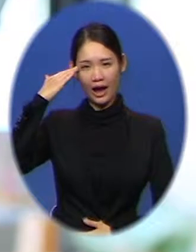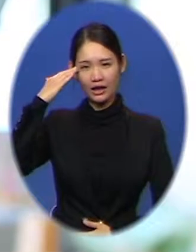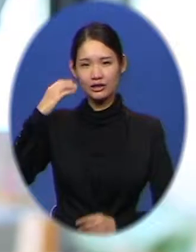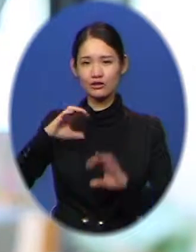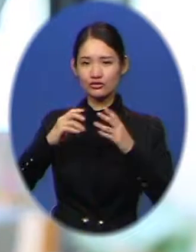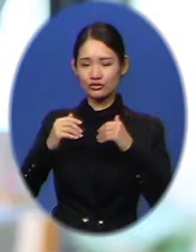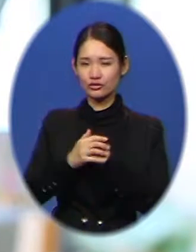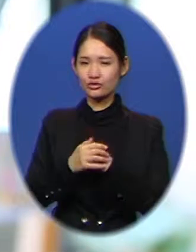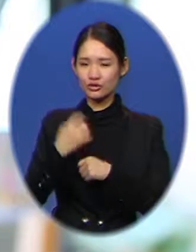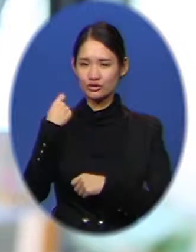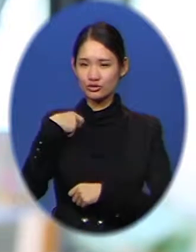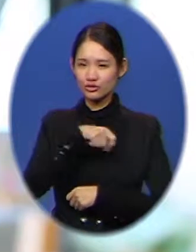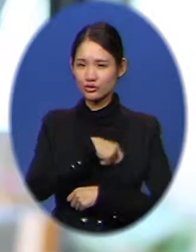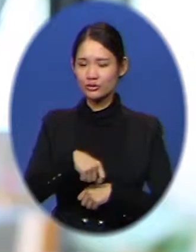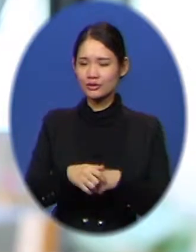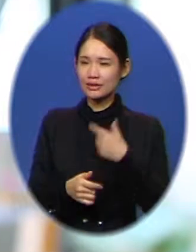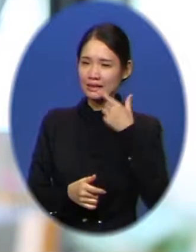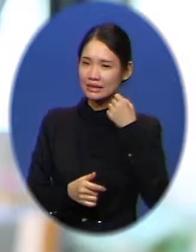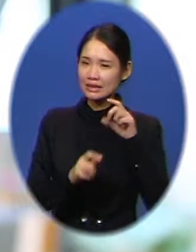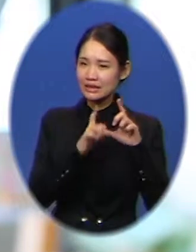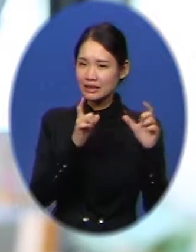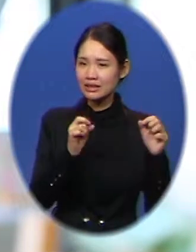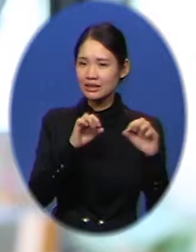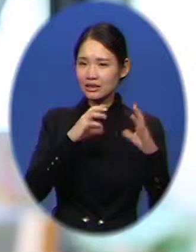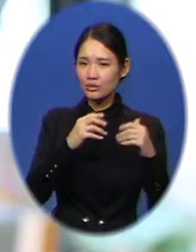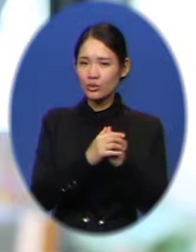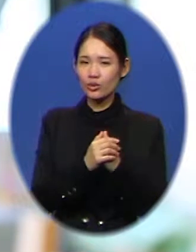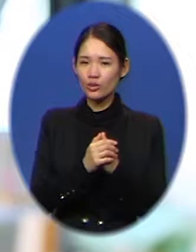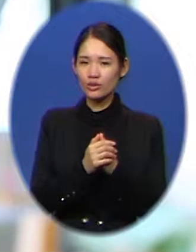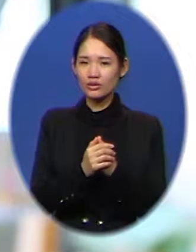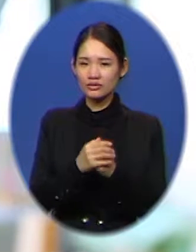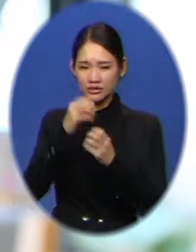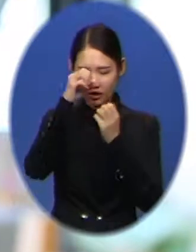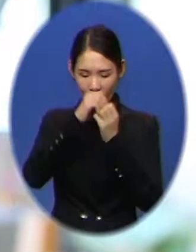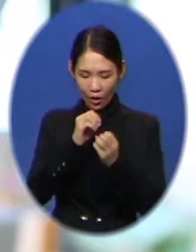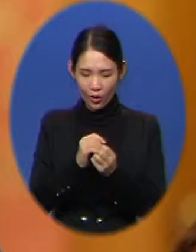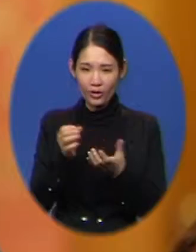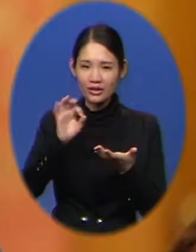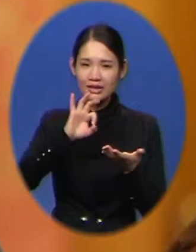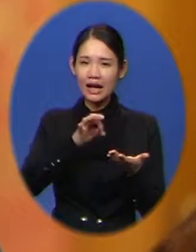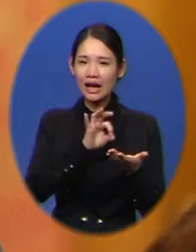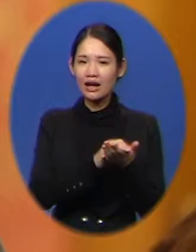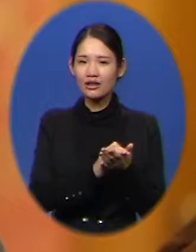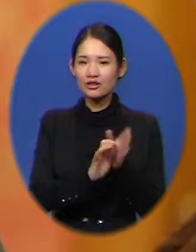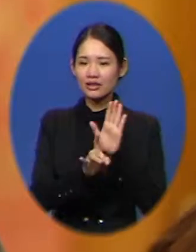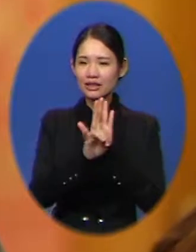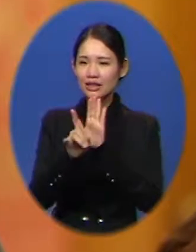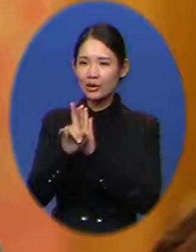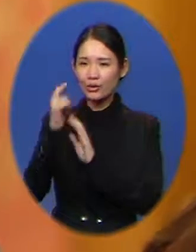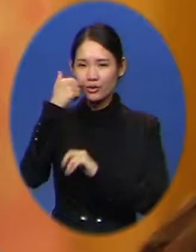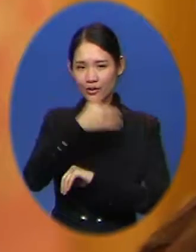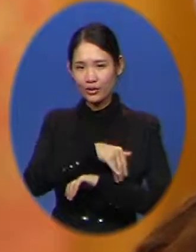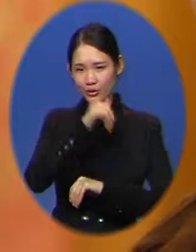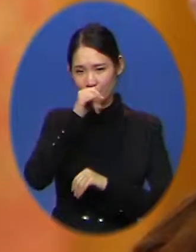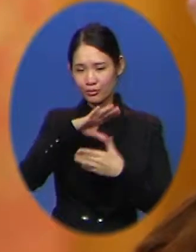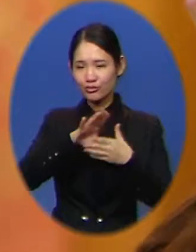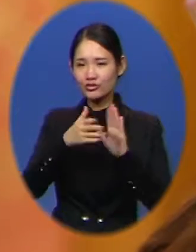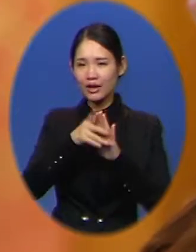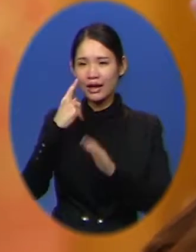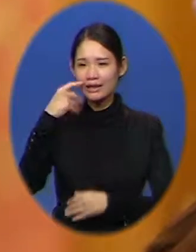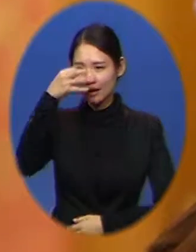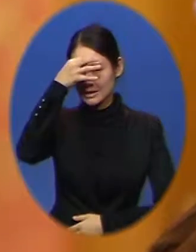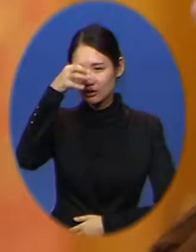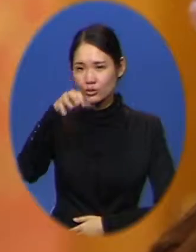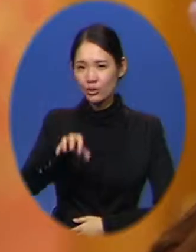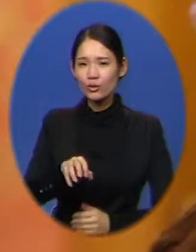전통 자수를 상설 전시하는 또 기획 전시도 하는 그런 문화예술 공간이고 또 우리 그